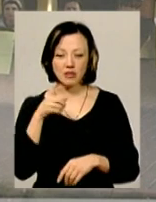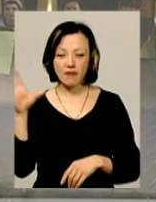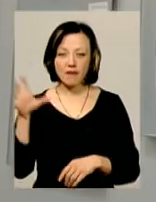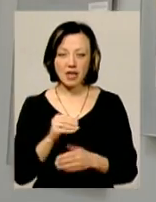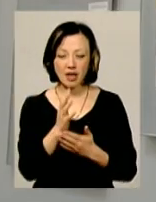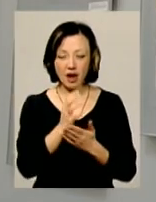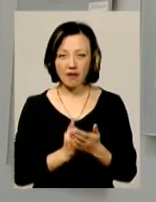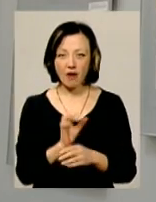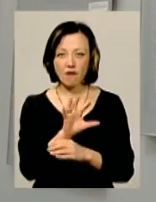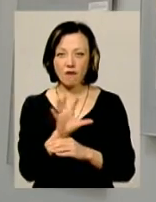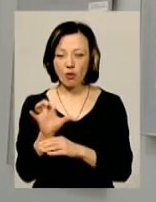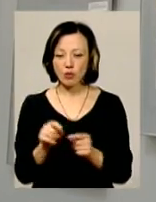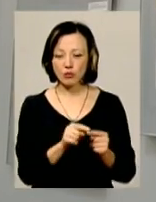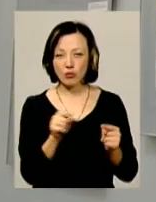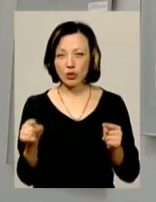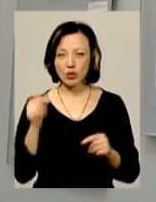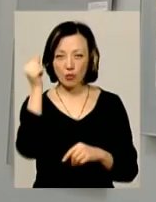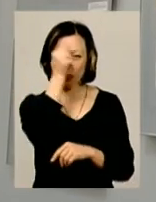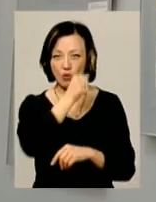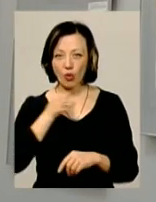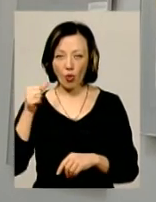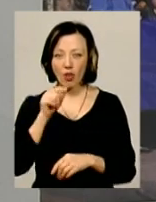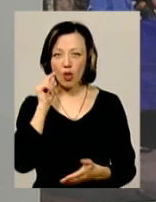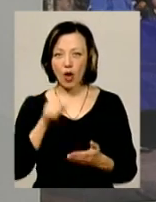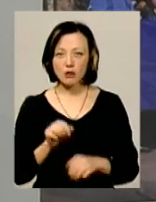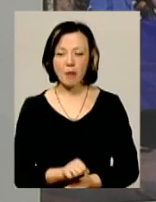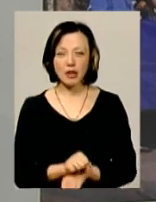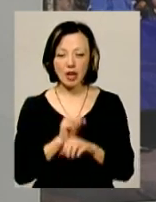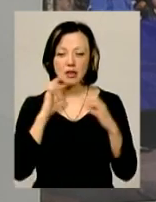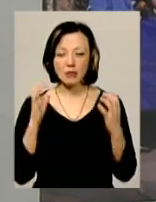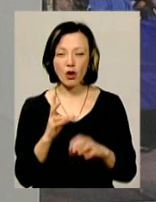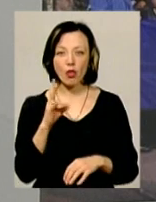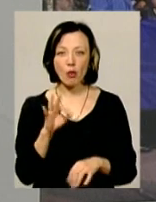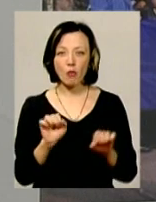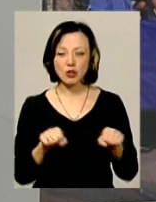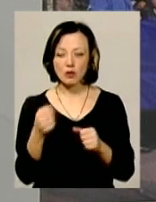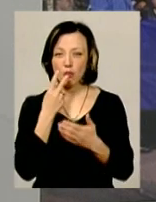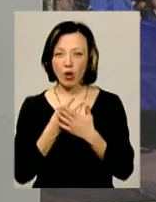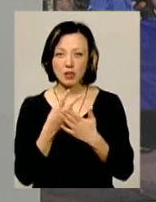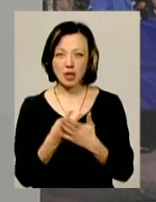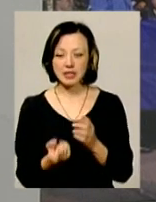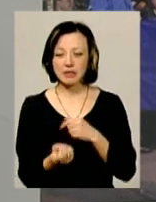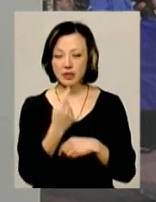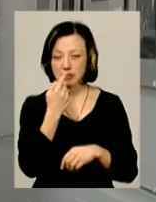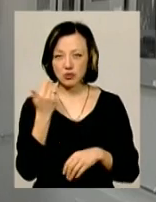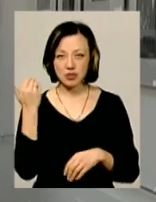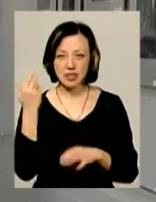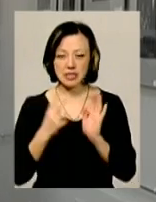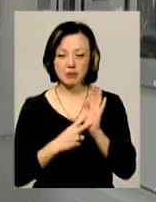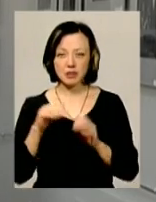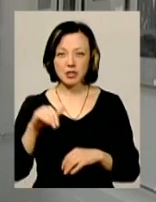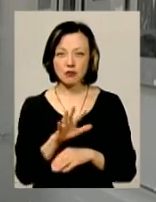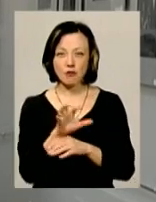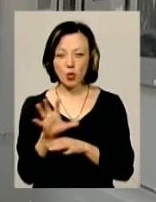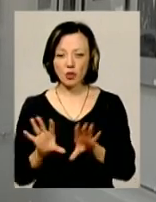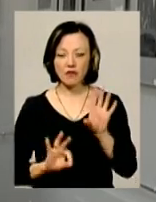архів фото, який він зробив протягом року на Луганському майдані, зберіг. Але можливість показати їх глядачам з'явилась нещодавно. Із 7 тисяч фото